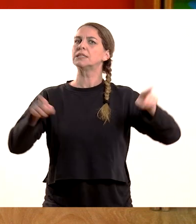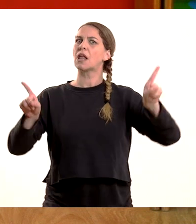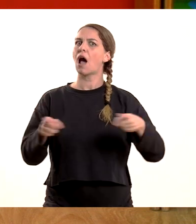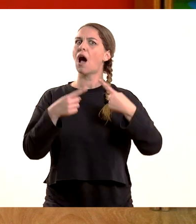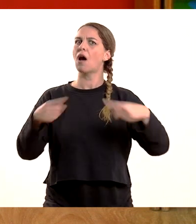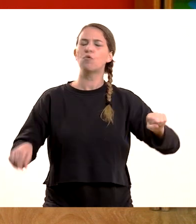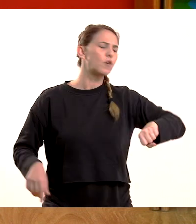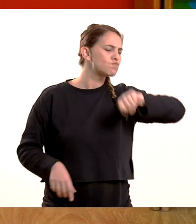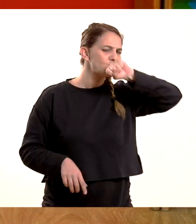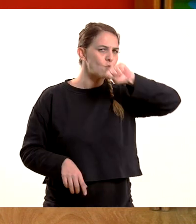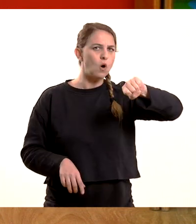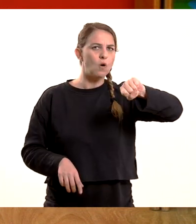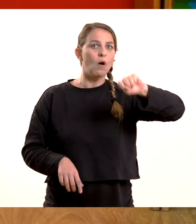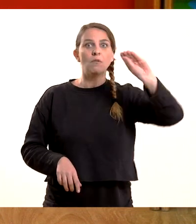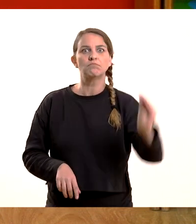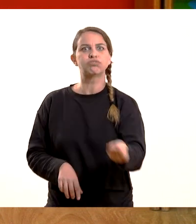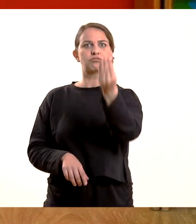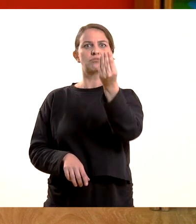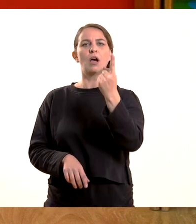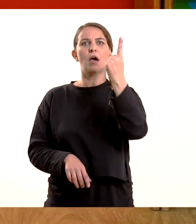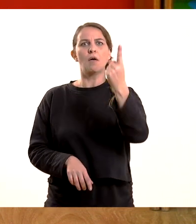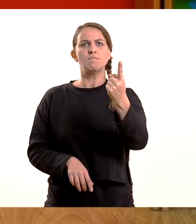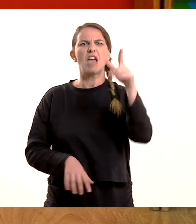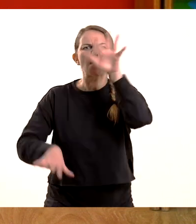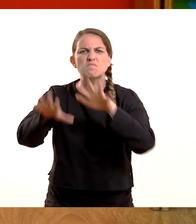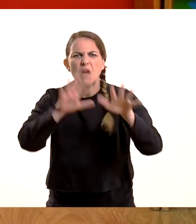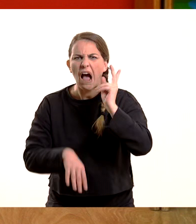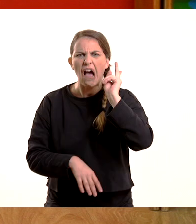τραγούδι, εμφανίστηκε μπροστά της μία μάγισσα.